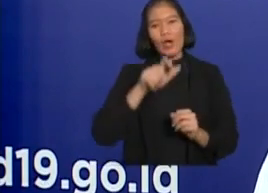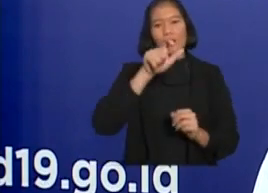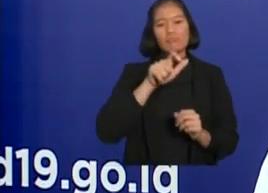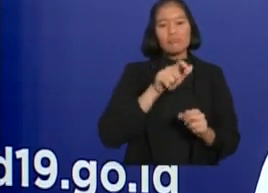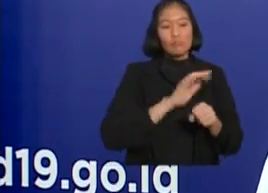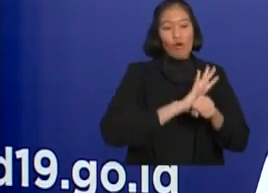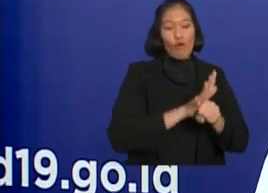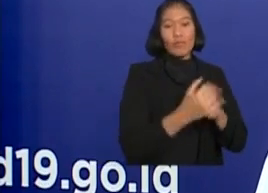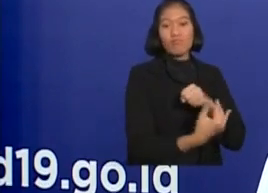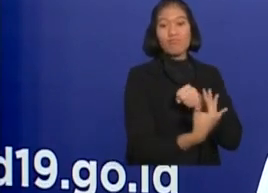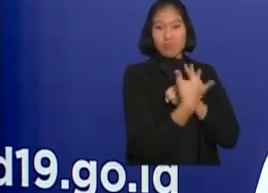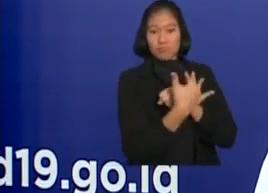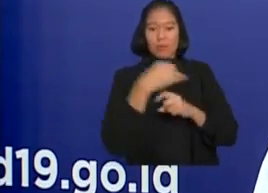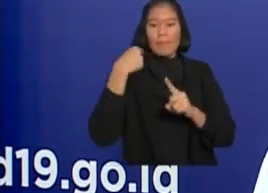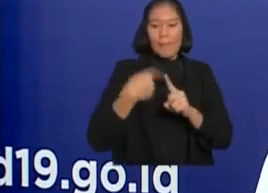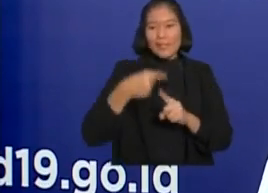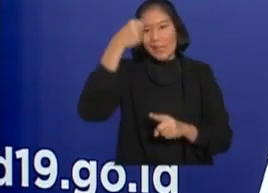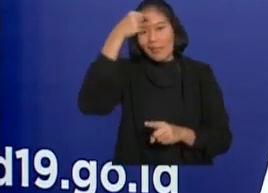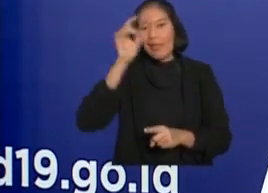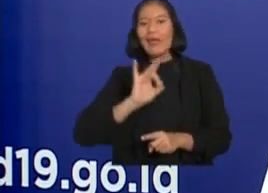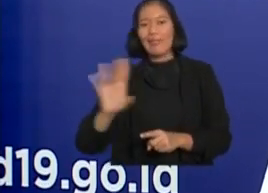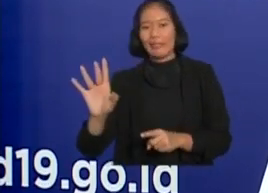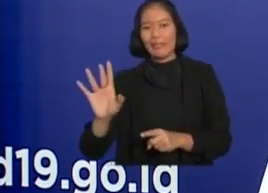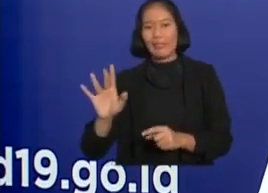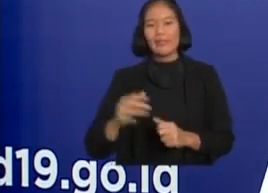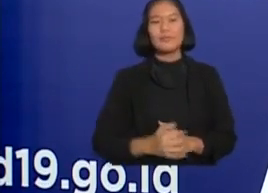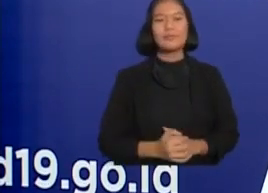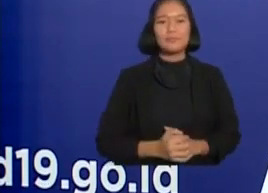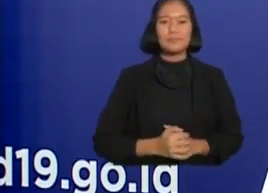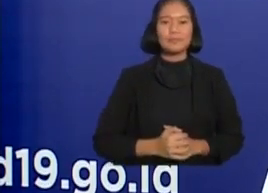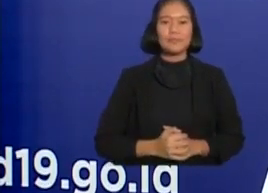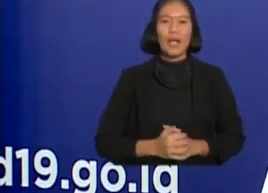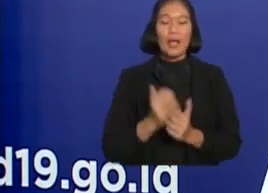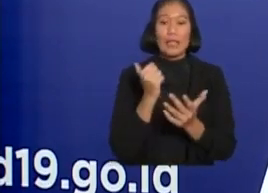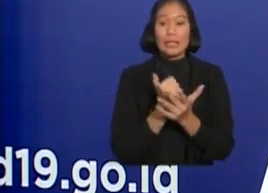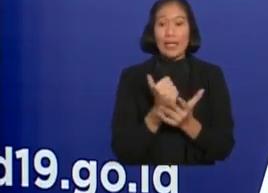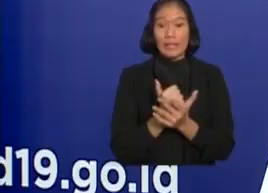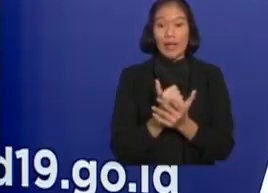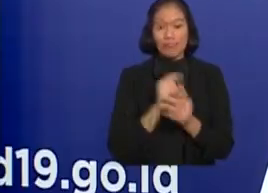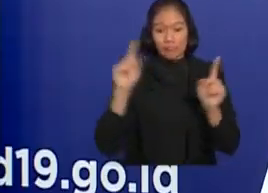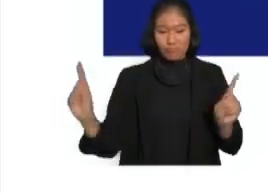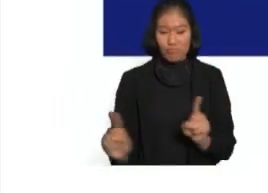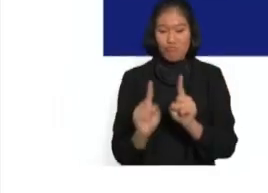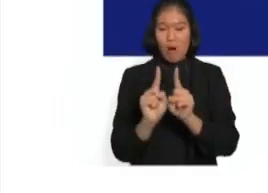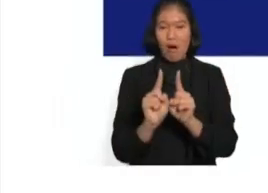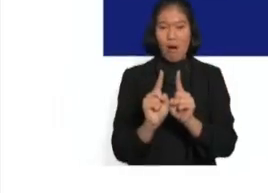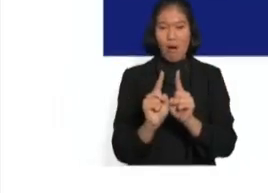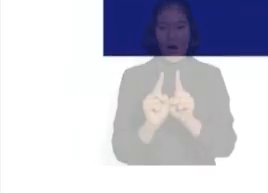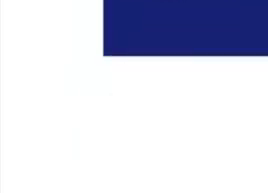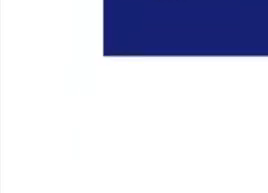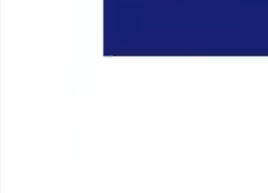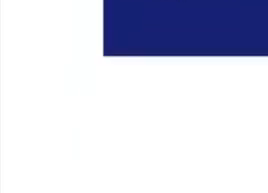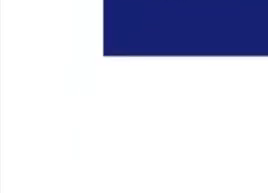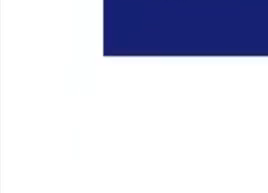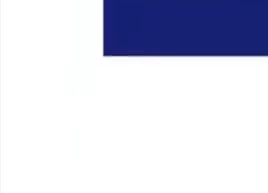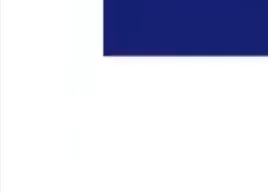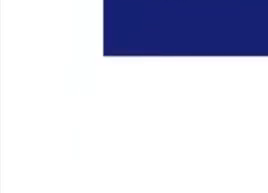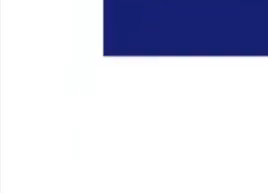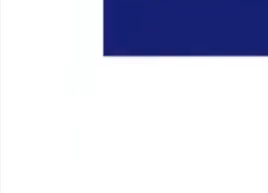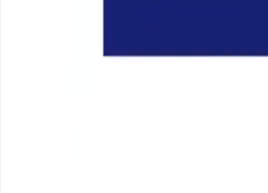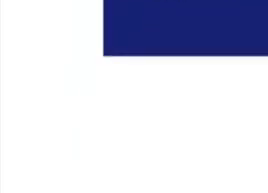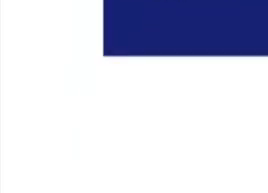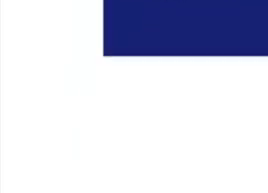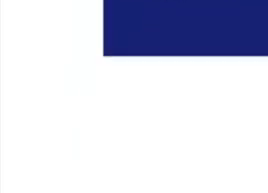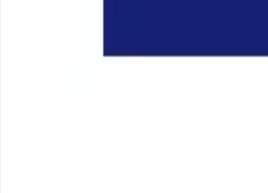tertentu yang disebut dengan kondisi penyerta atau penyakit penyerta dan saat kasusnya yang positif